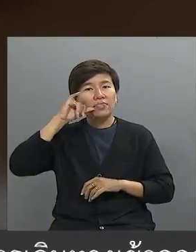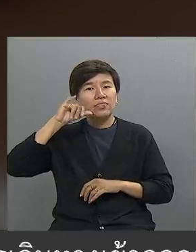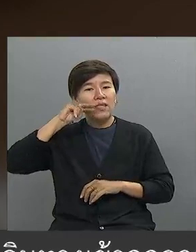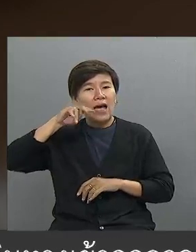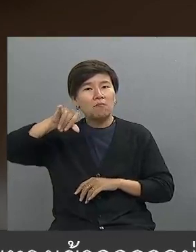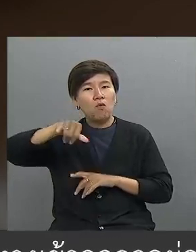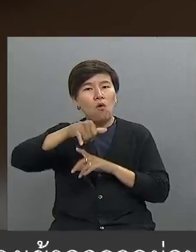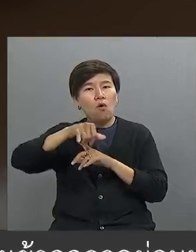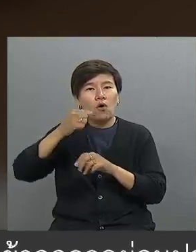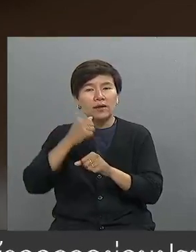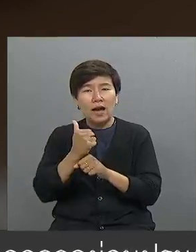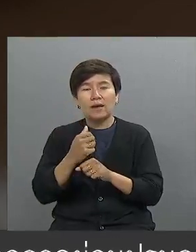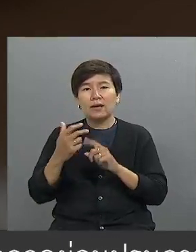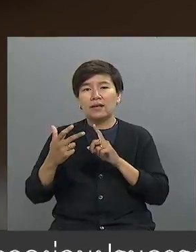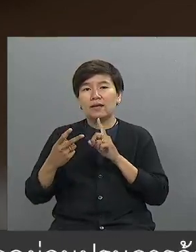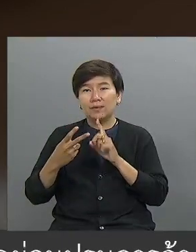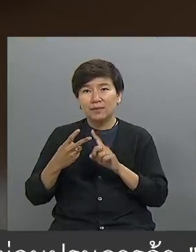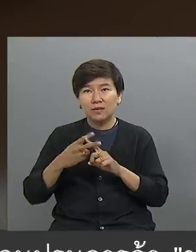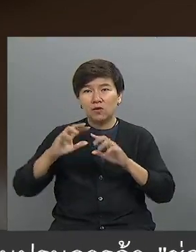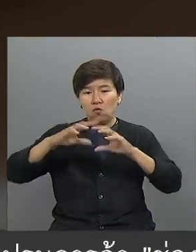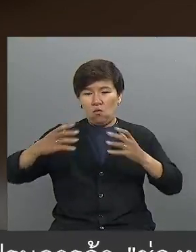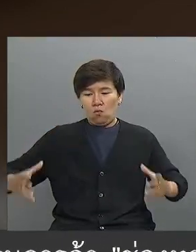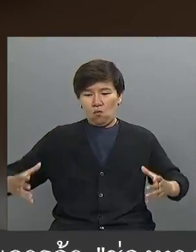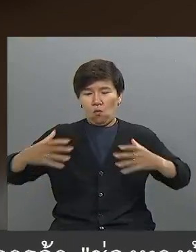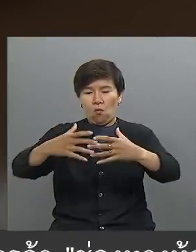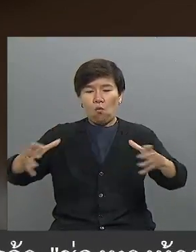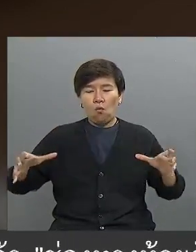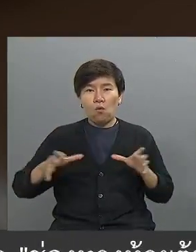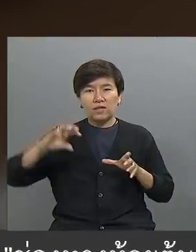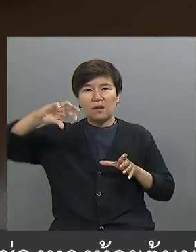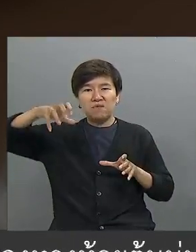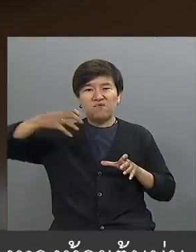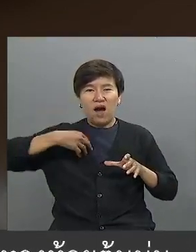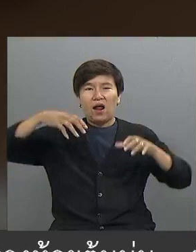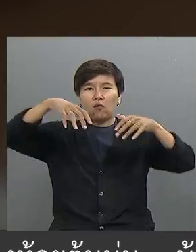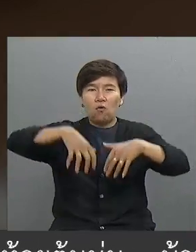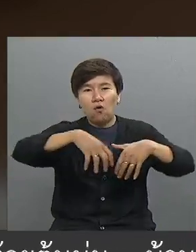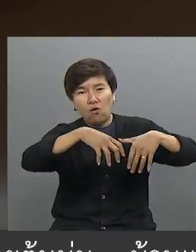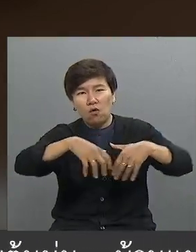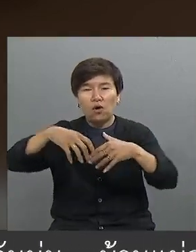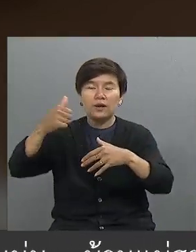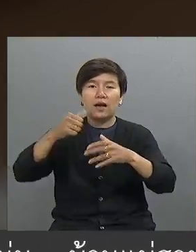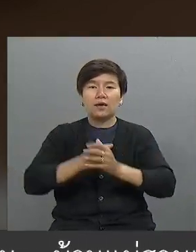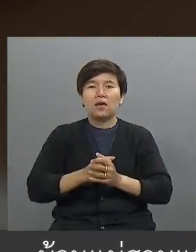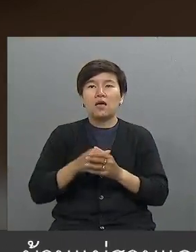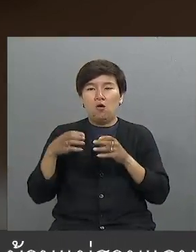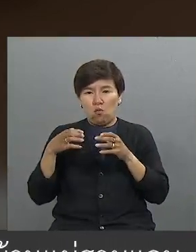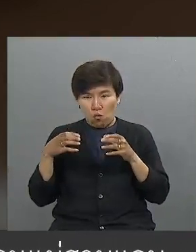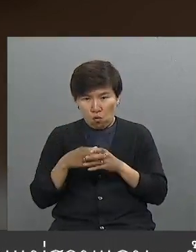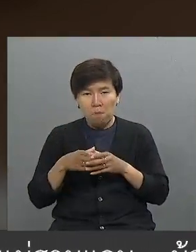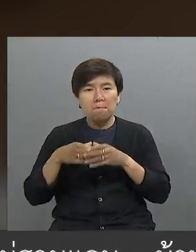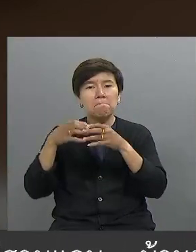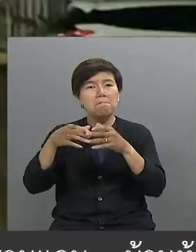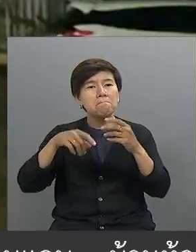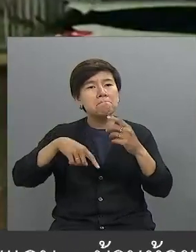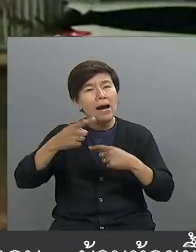ถังแกลลอนขวดน้ำพลาสติกเปล่าปิดฝาและข้อ2ก็คือให้เดินทางเป็นกลุ่มเพื่อคอยดูแลซึ่งกันและกันรวมทั้ง